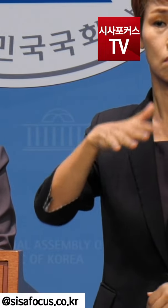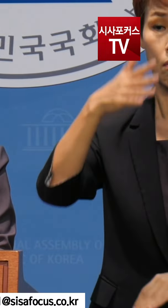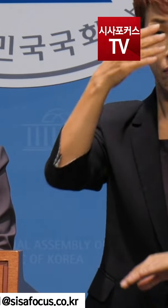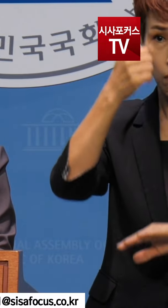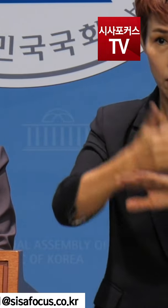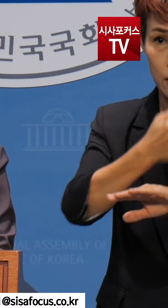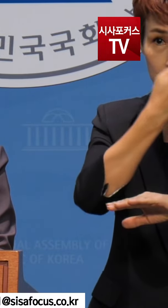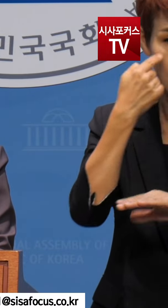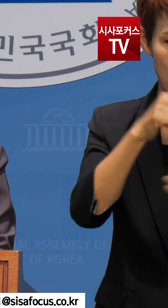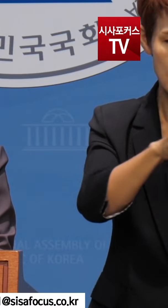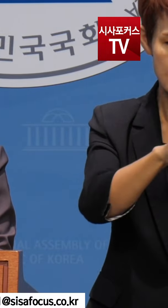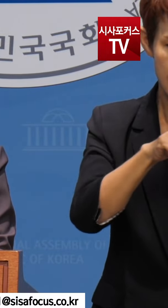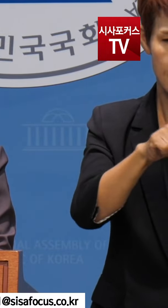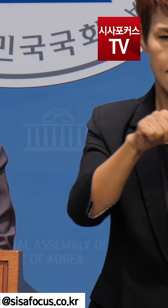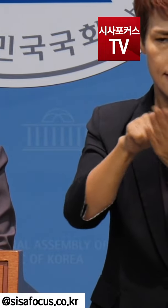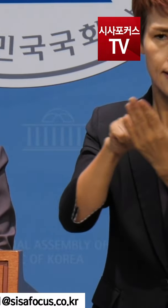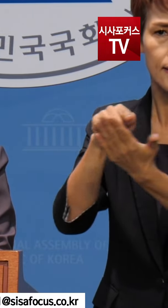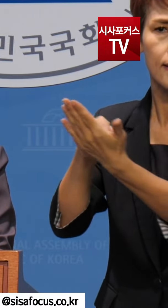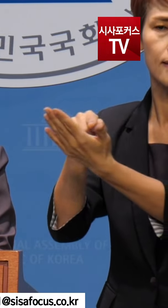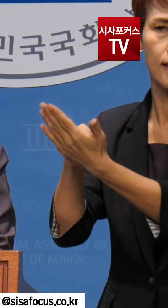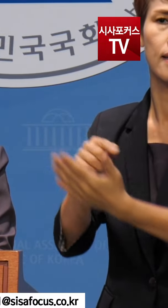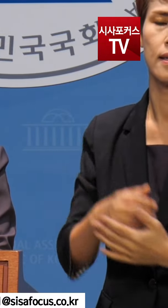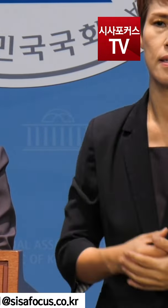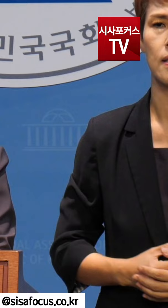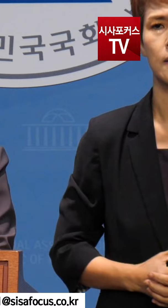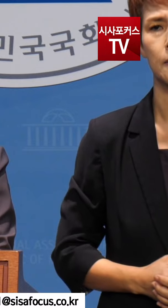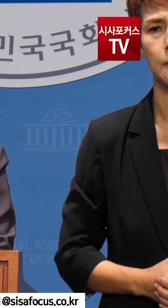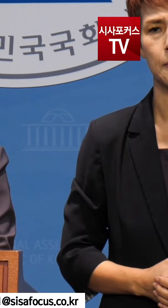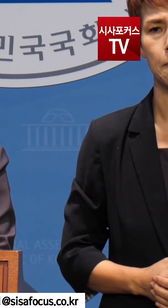검한 속속들이 드러나고